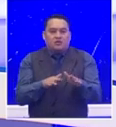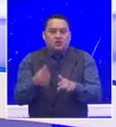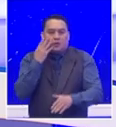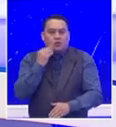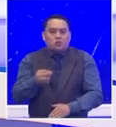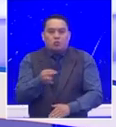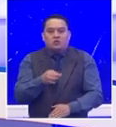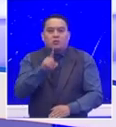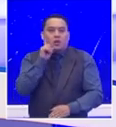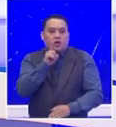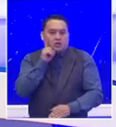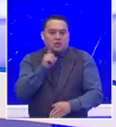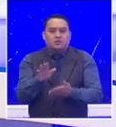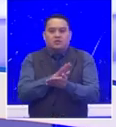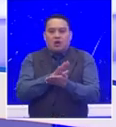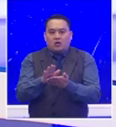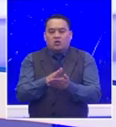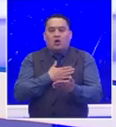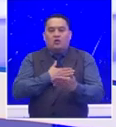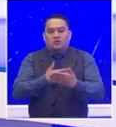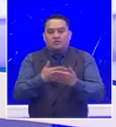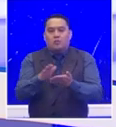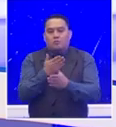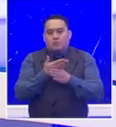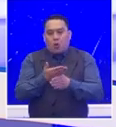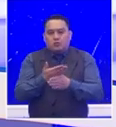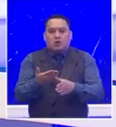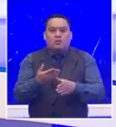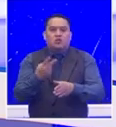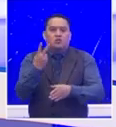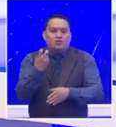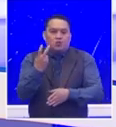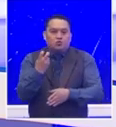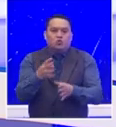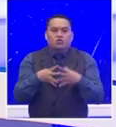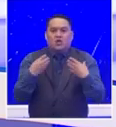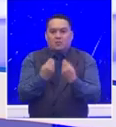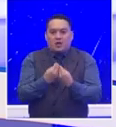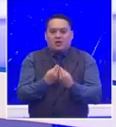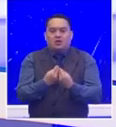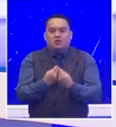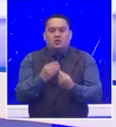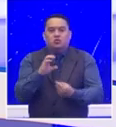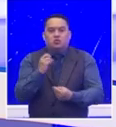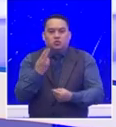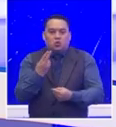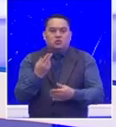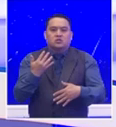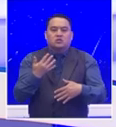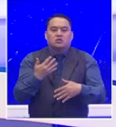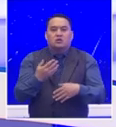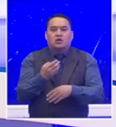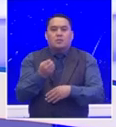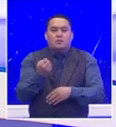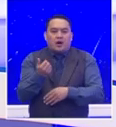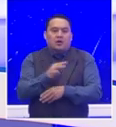ЖТСУ. Только с начала этой недели добровольцы Алматинской области помогли порядка 200 семьям из категории социально уязвимых.